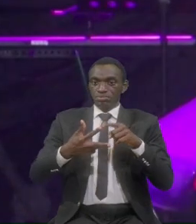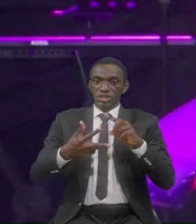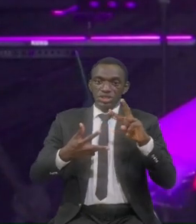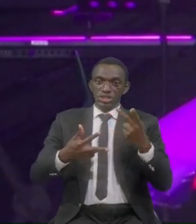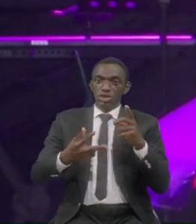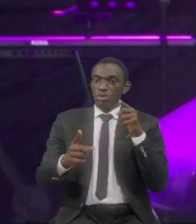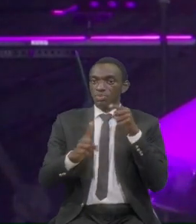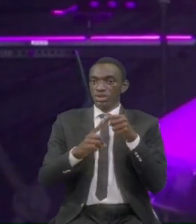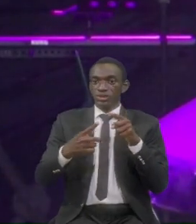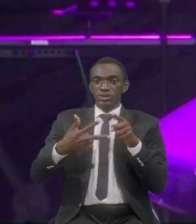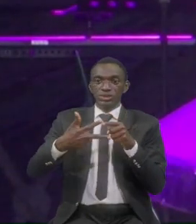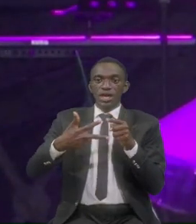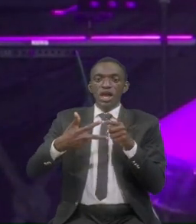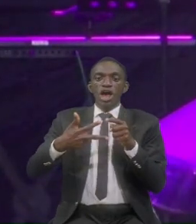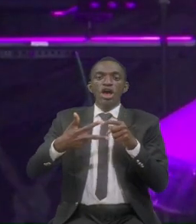the